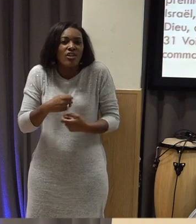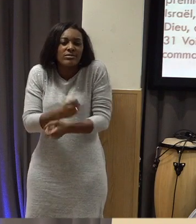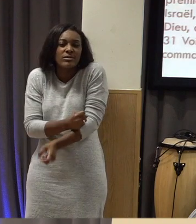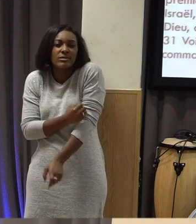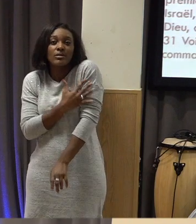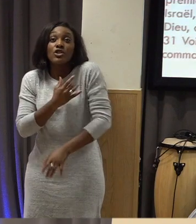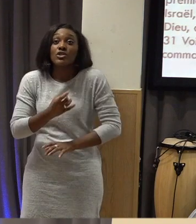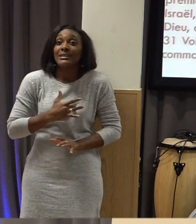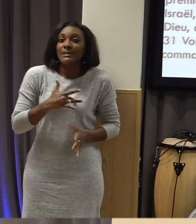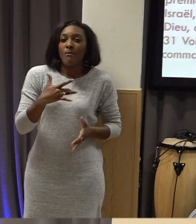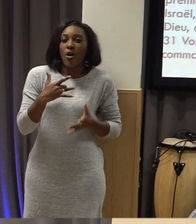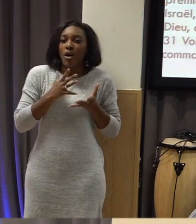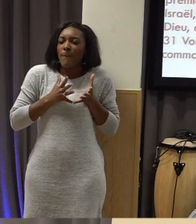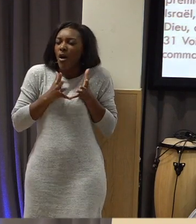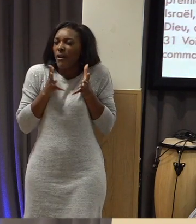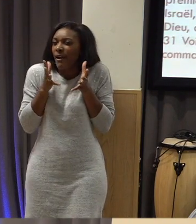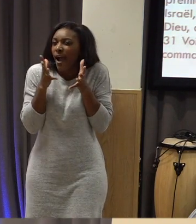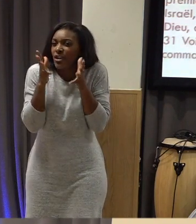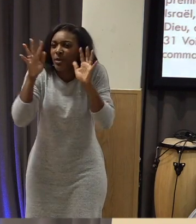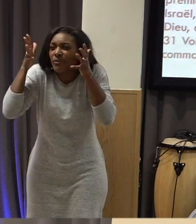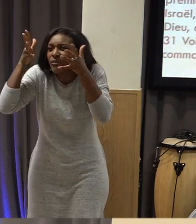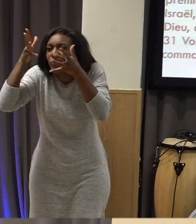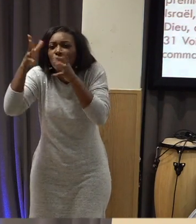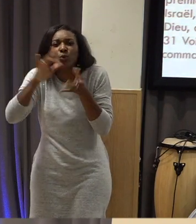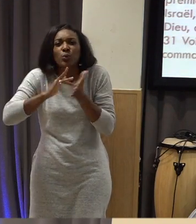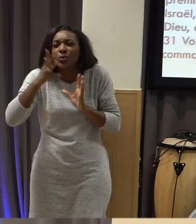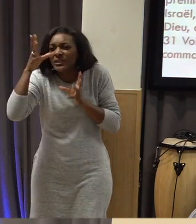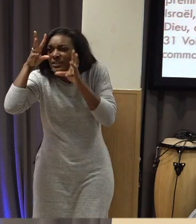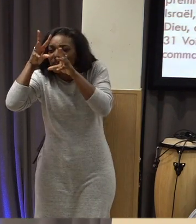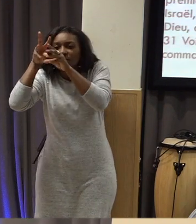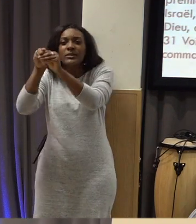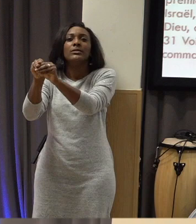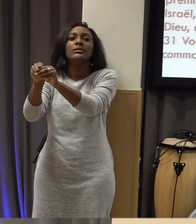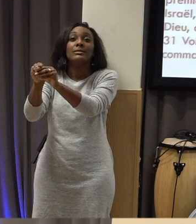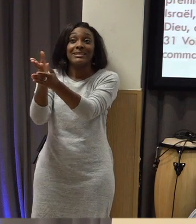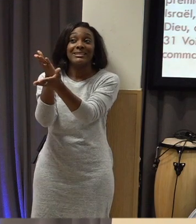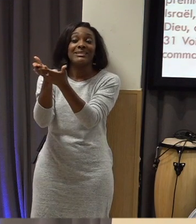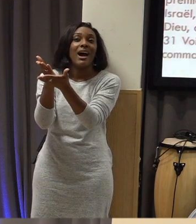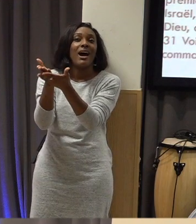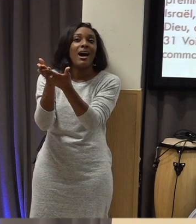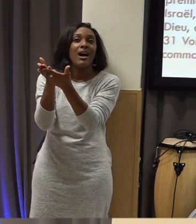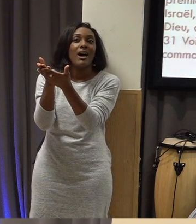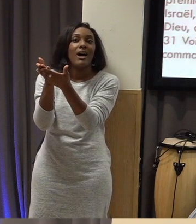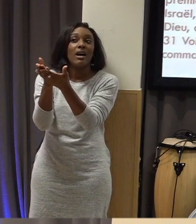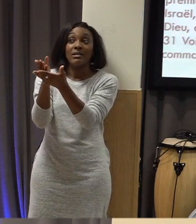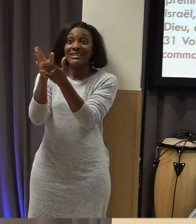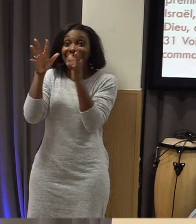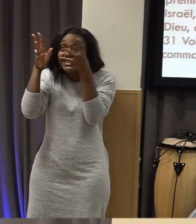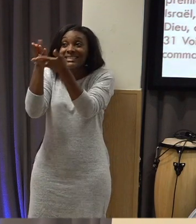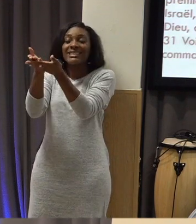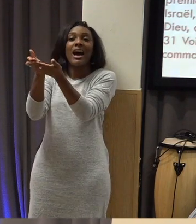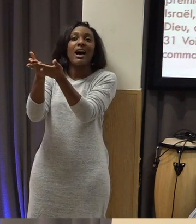sont engagés, c'est une adoration de l'âme et c'est la place d'honneur qui doit